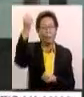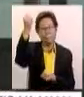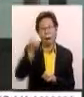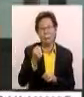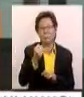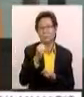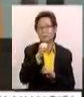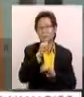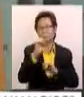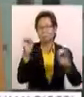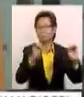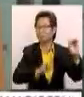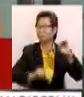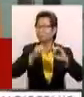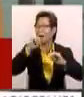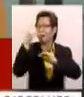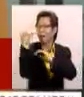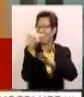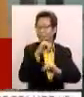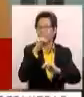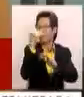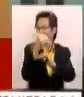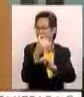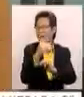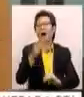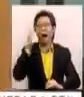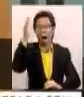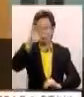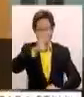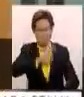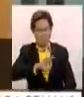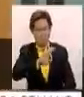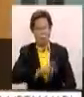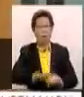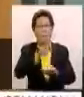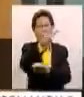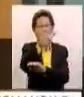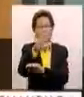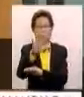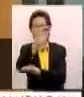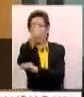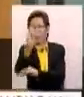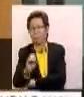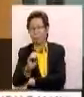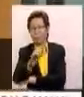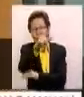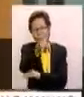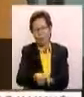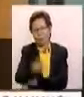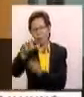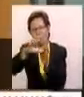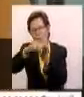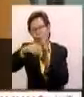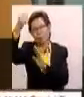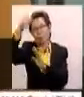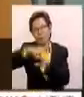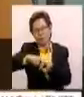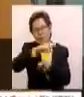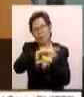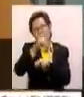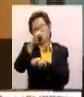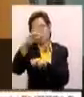bermula pada 1 Januari nanti akan memanfaatkan kira-kira 45% pengguna rapid rail dan